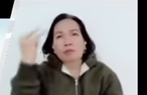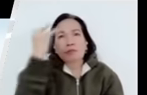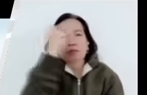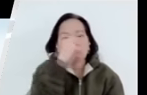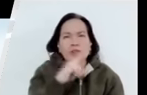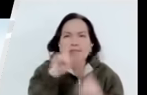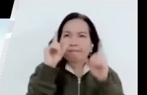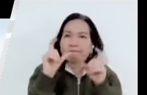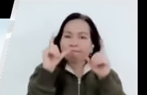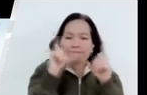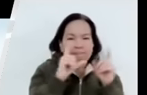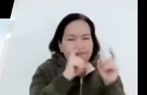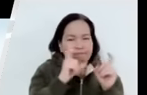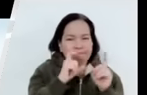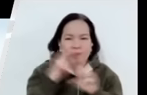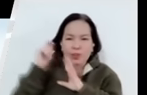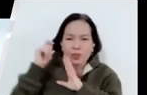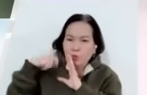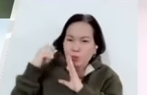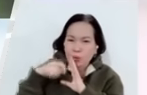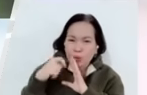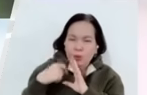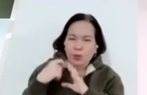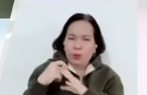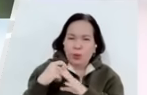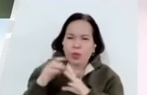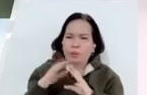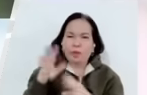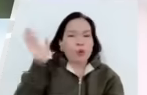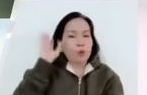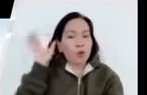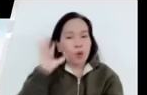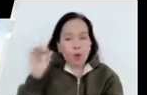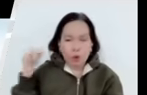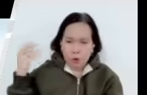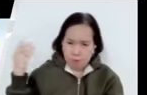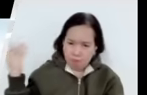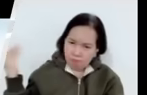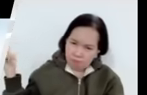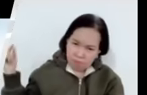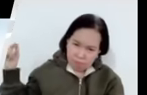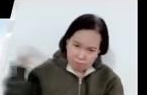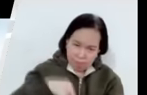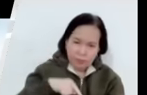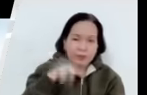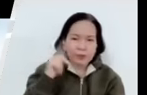namin ng mga video yung mga eroplano na bihira lang po pumunta dito sa Pilipinas.